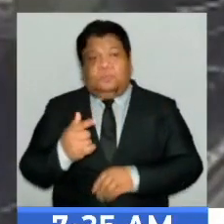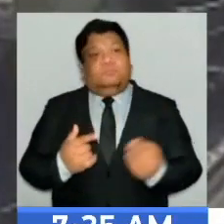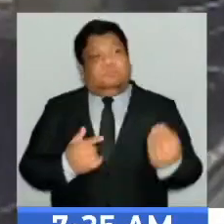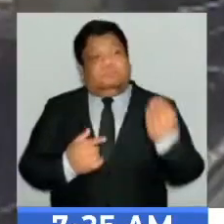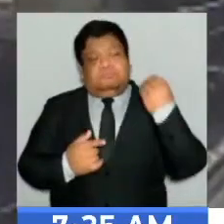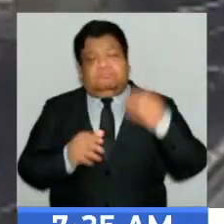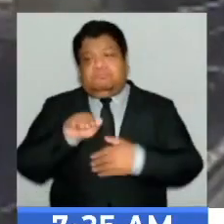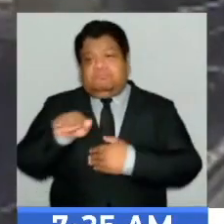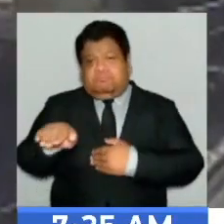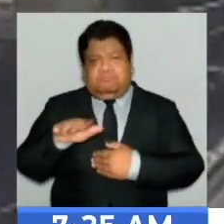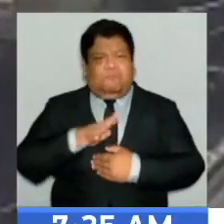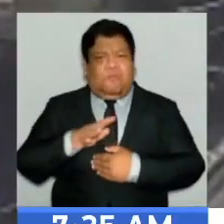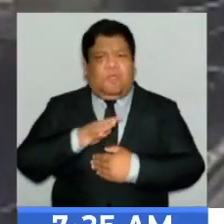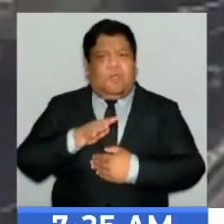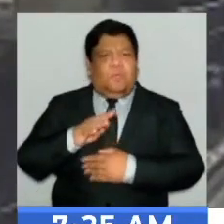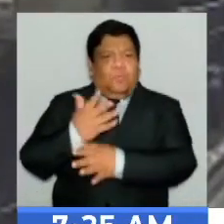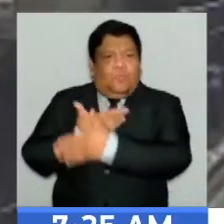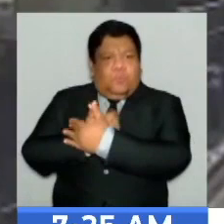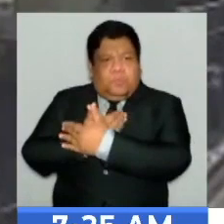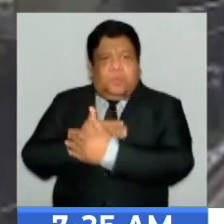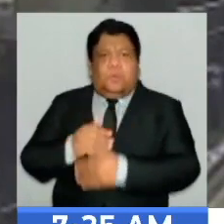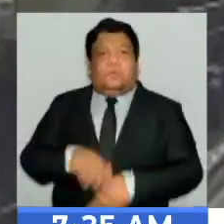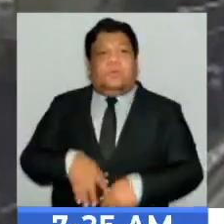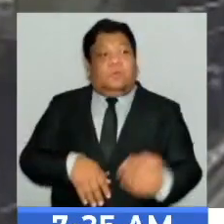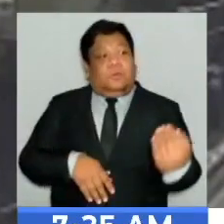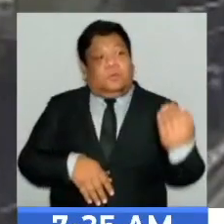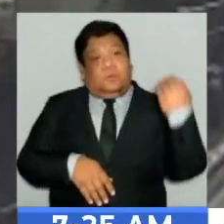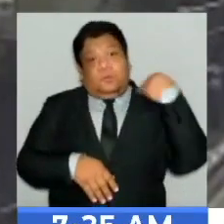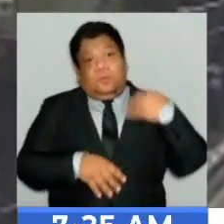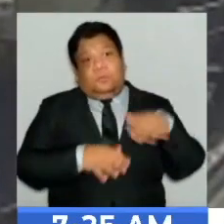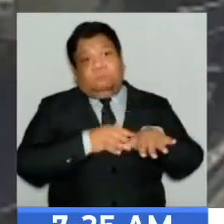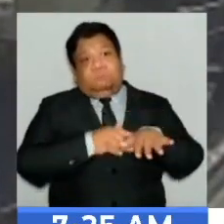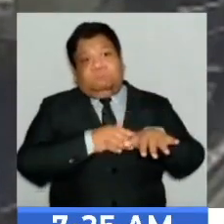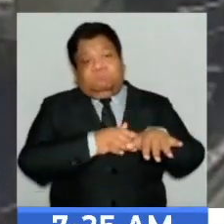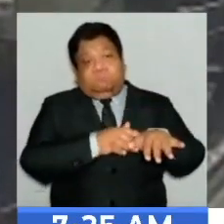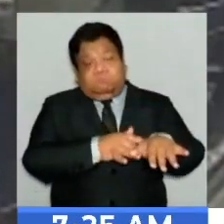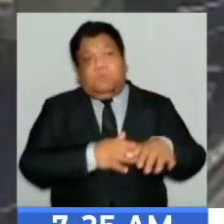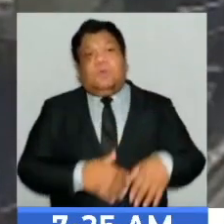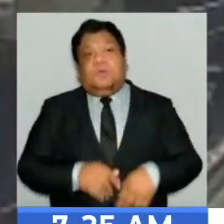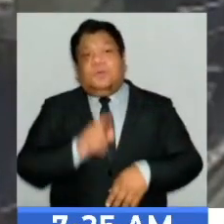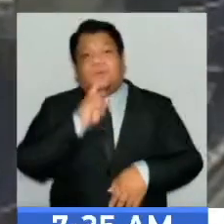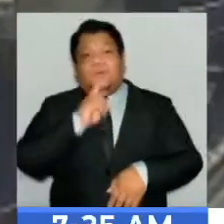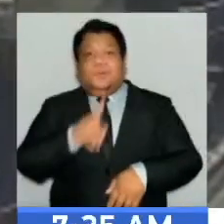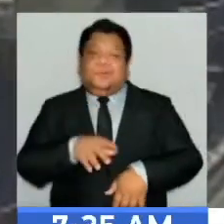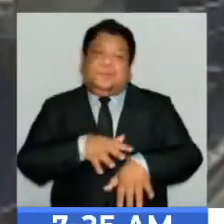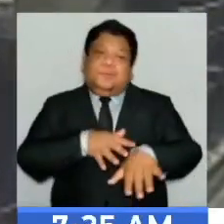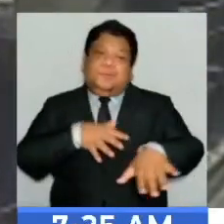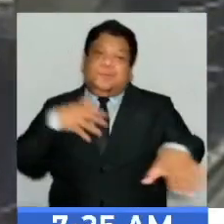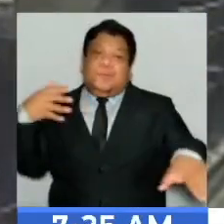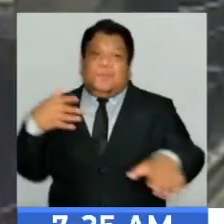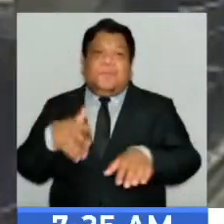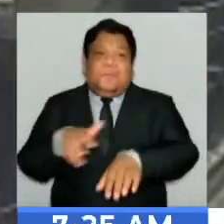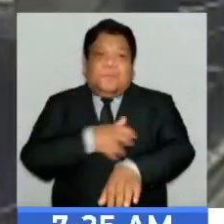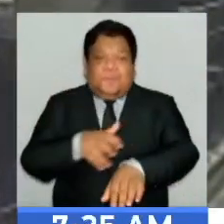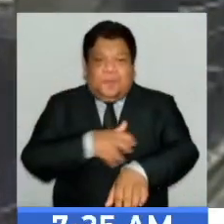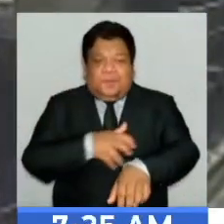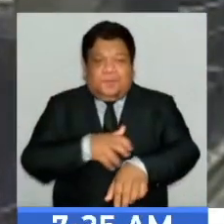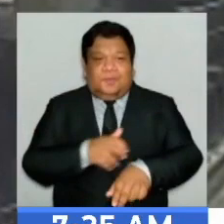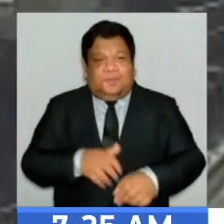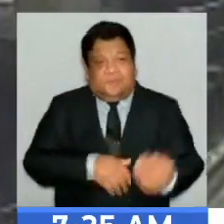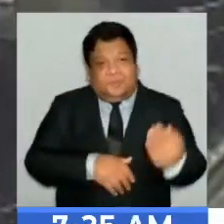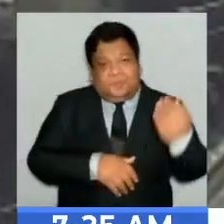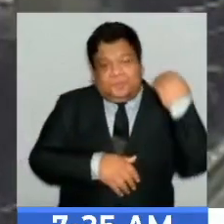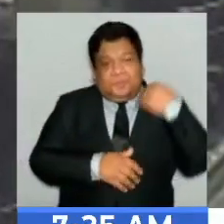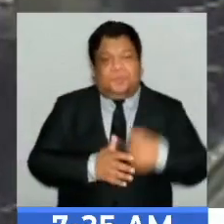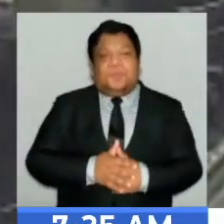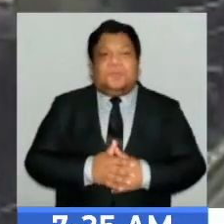ang sasakyan. Sa kanan naman, pa Makati, talaga naman. Hindi ho halos umuusad ang mga sasakyan sa mga oras na ito. Kitang-kita nyo naman sa